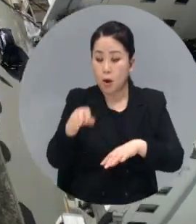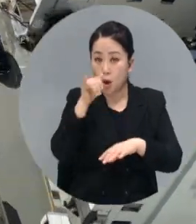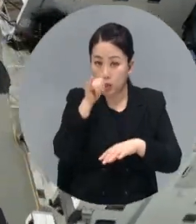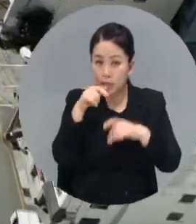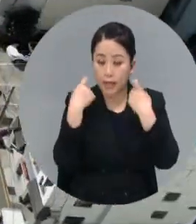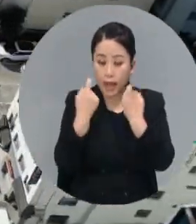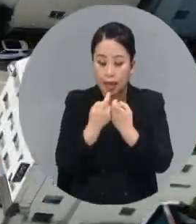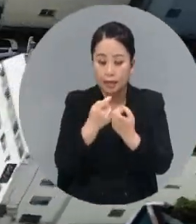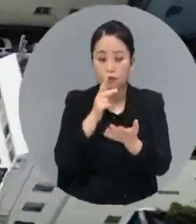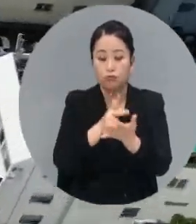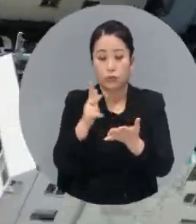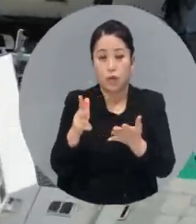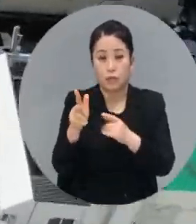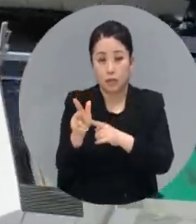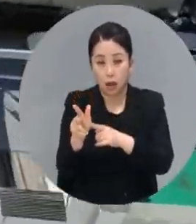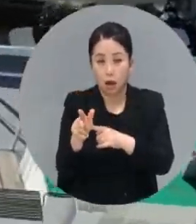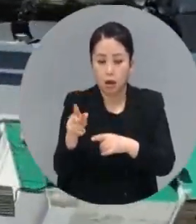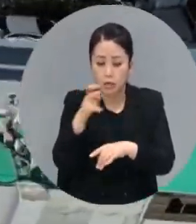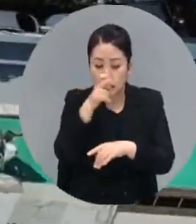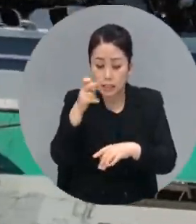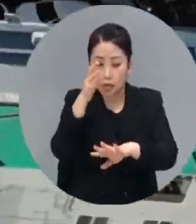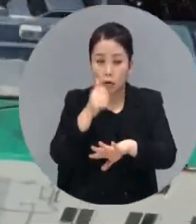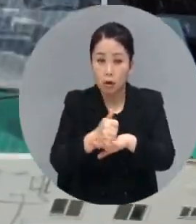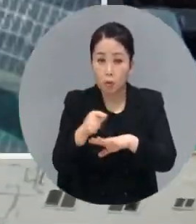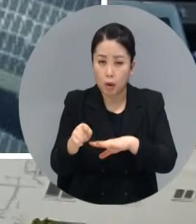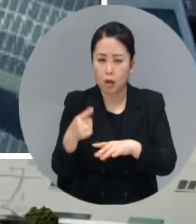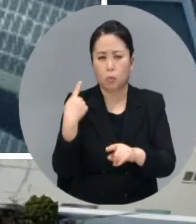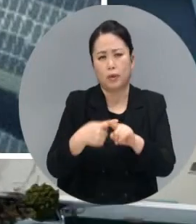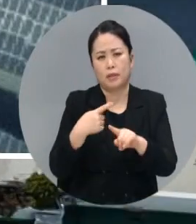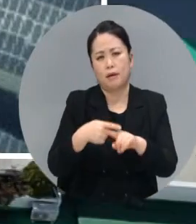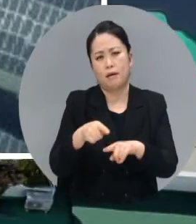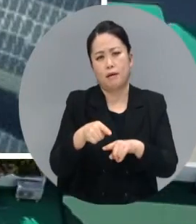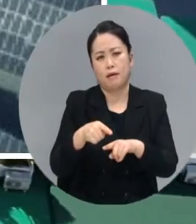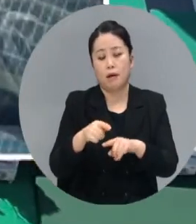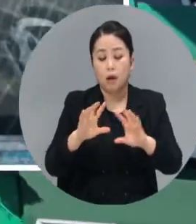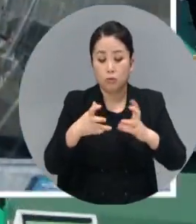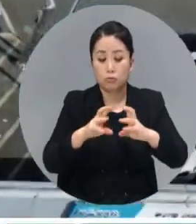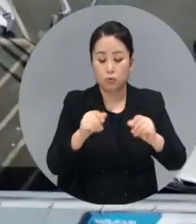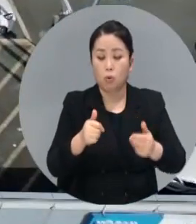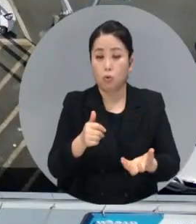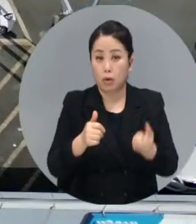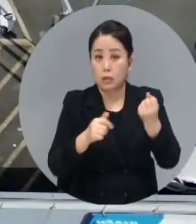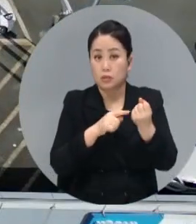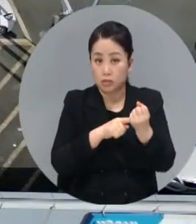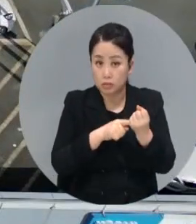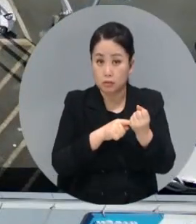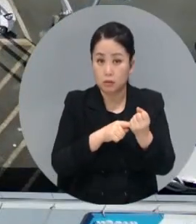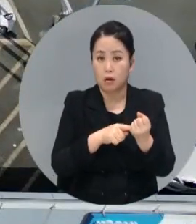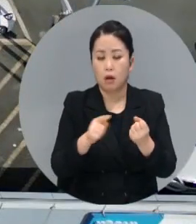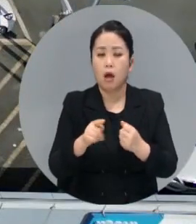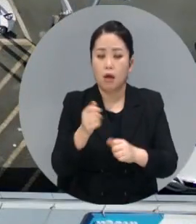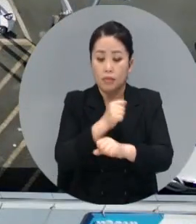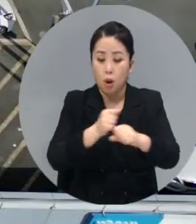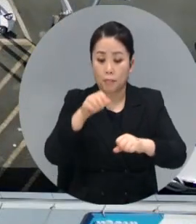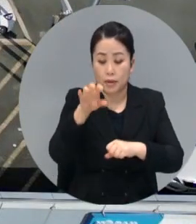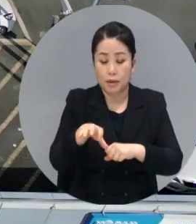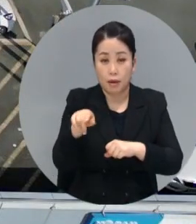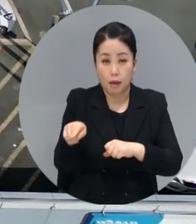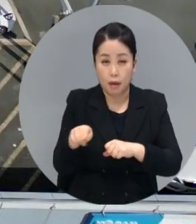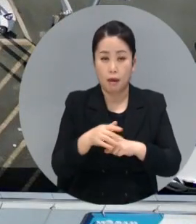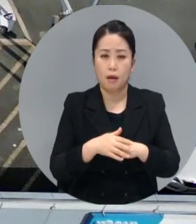다른 사설 주차장. 취재 결과 이것도 마찬가지로 국토교통부 소유 철도용지